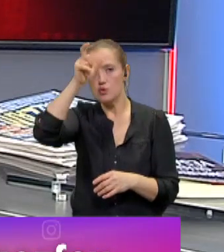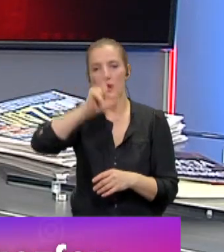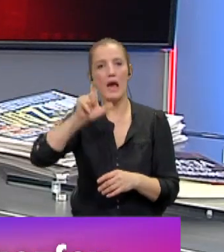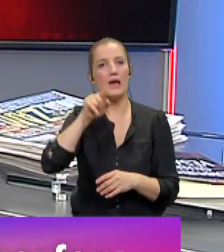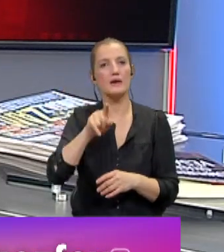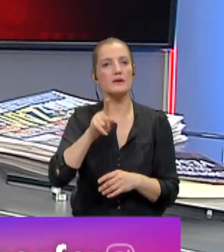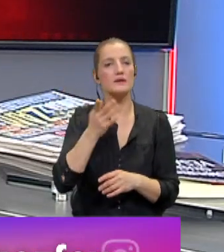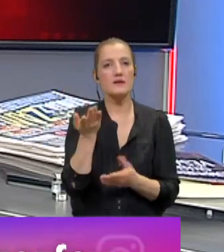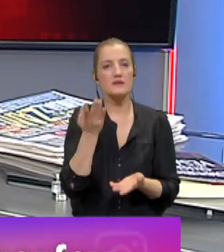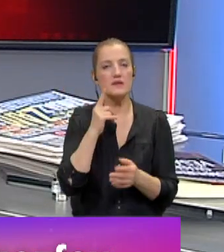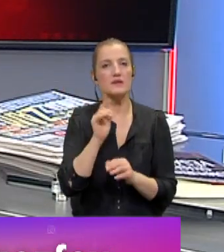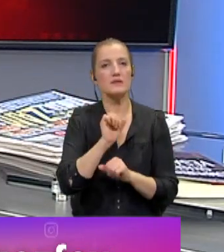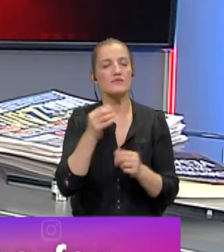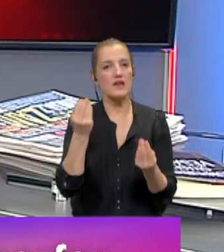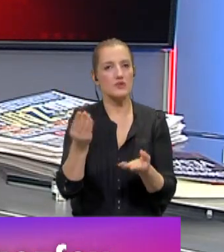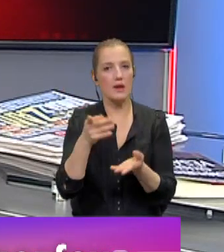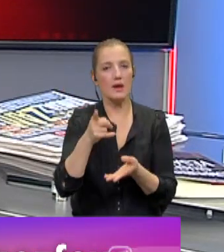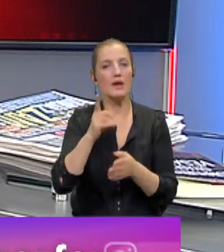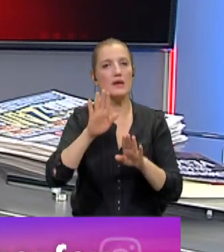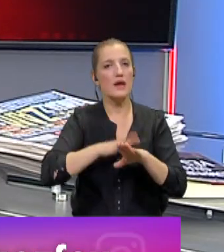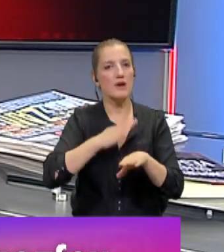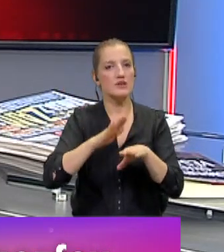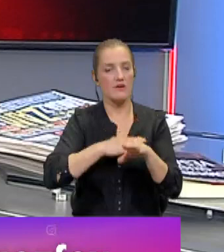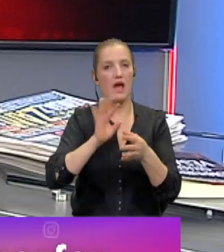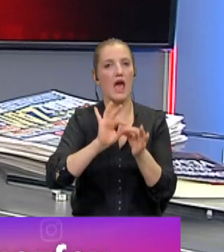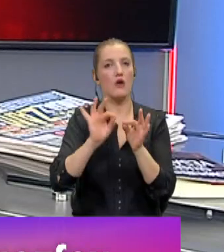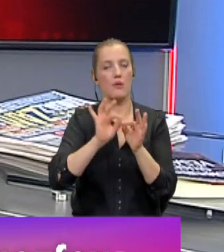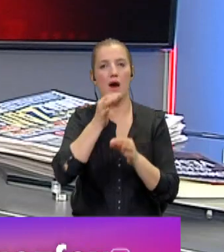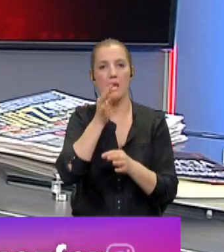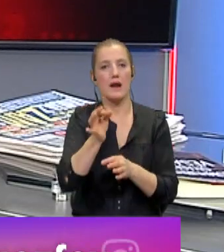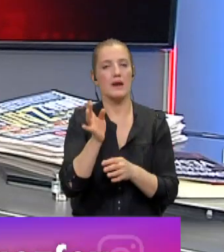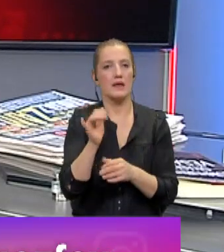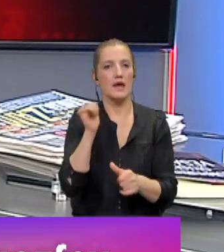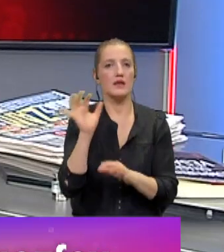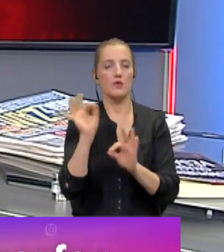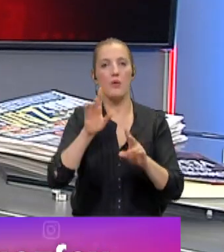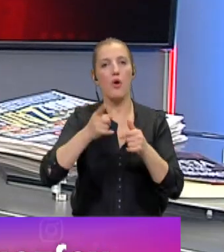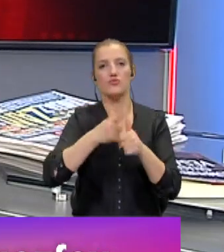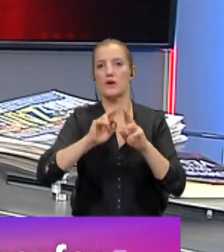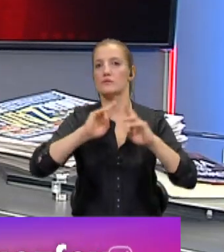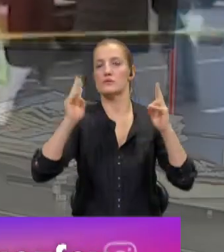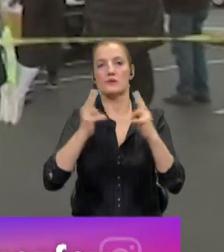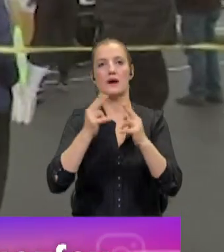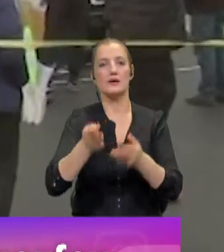etkileyeceği onu bir paylaşalım yavaş ekonomi haberlerine geri dönelim Ama önce Dünya